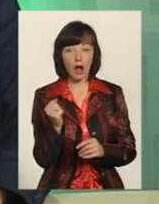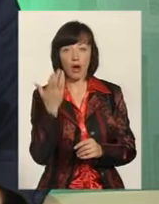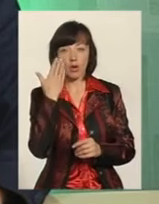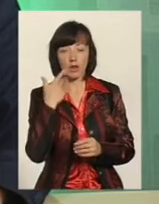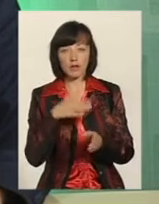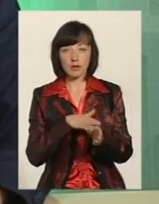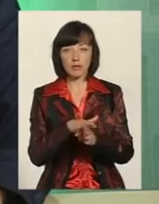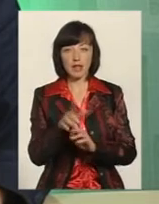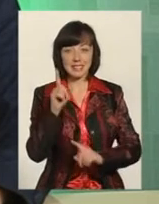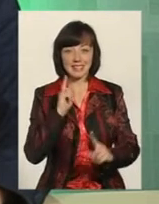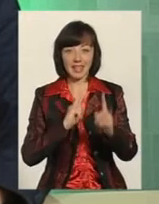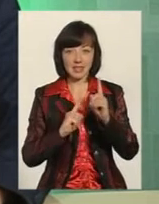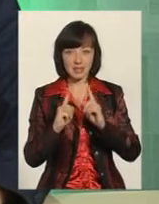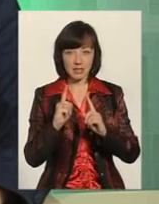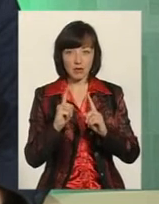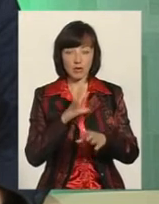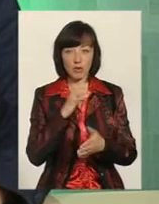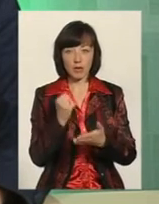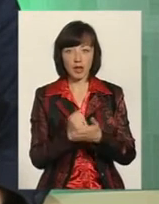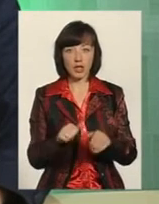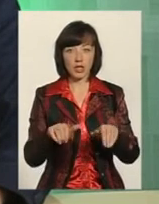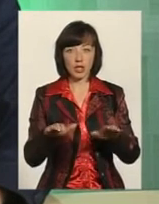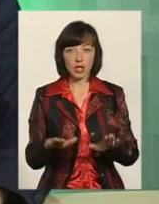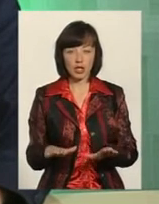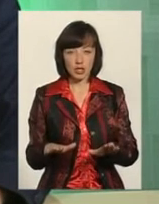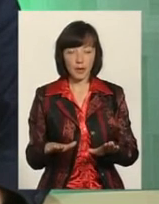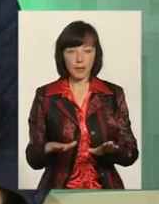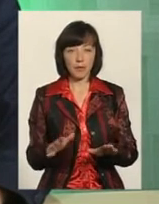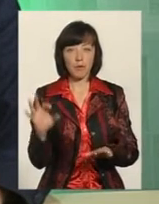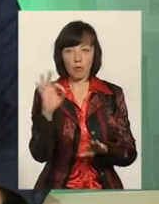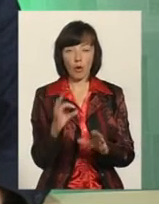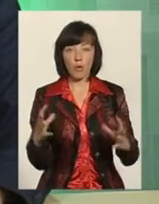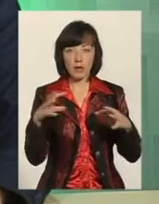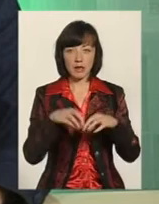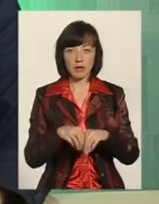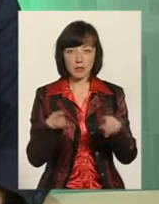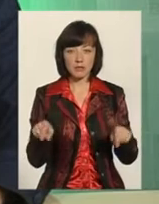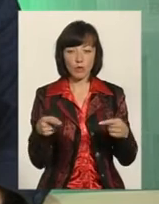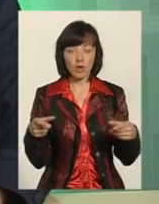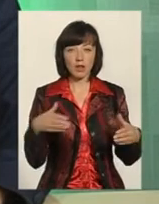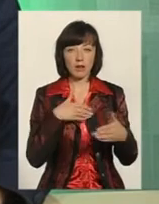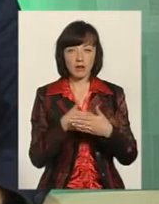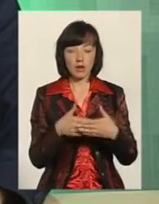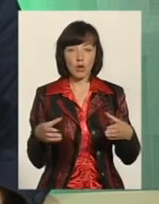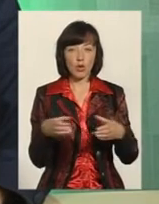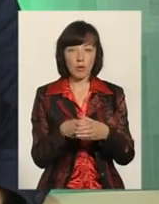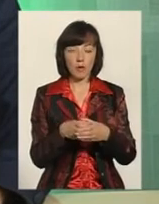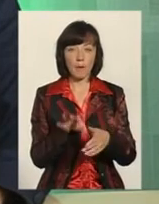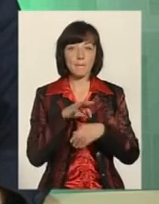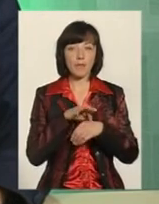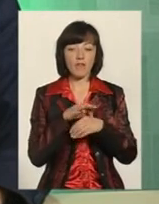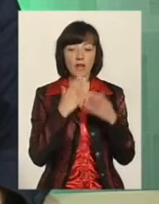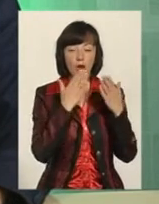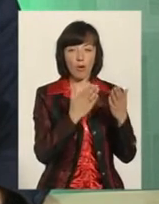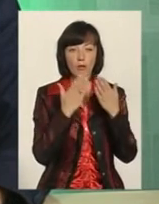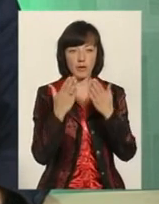відбулася сесія, де було прийнято рішення про об'єднання, була створена ініціативна група, яка провела